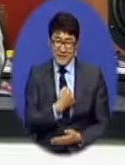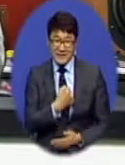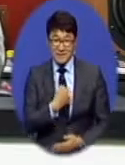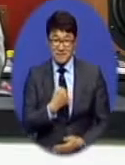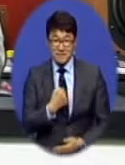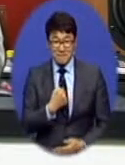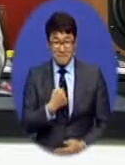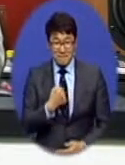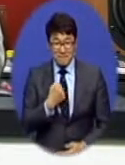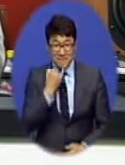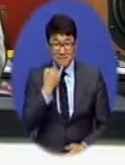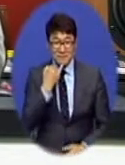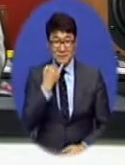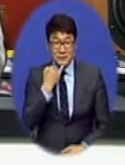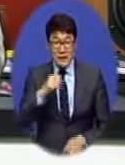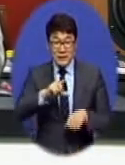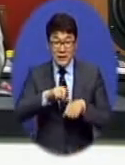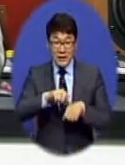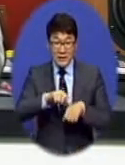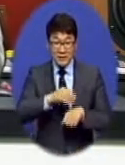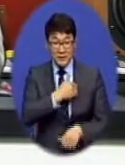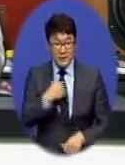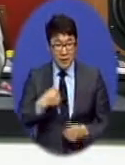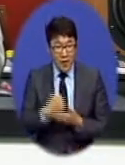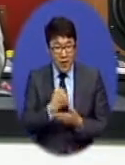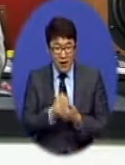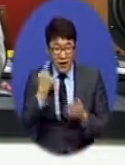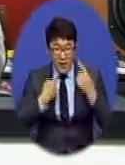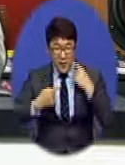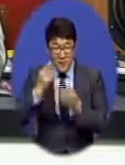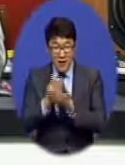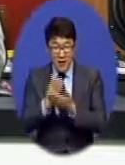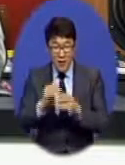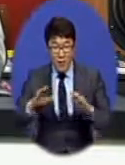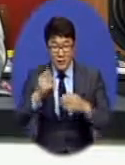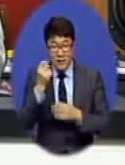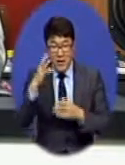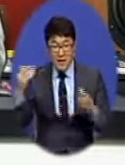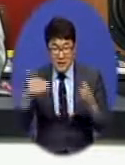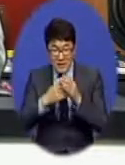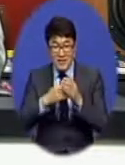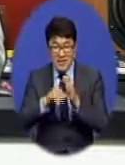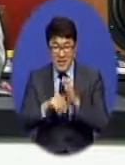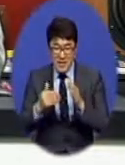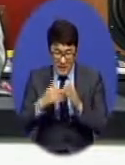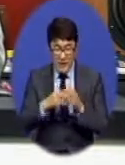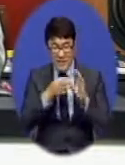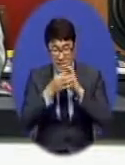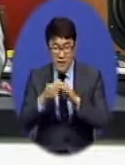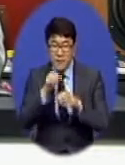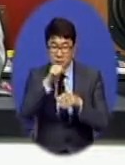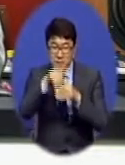아쉽다. 아쉽네요. 근데 아직 속상해하지 마세요. 저희 방송 끝날 때까지 계속해서